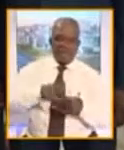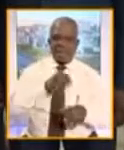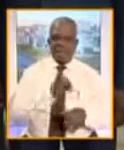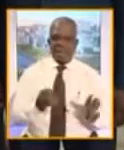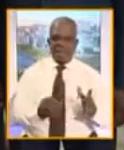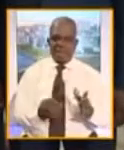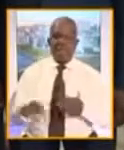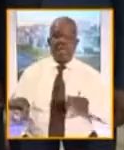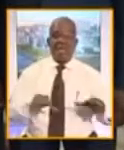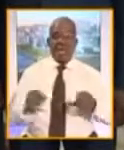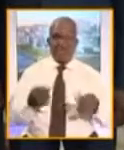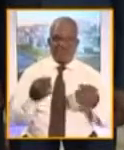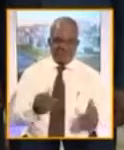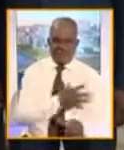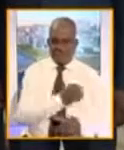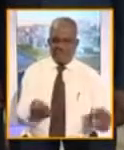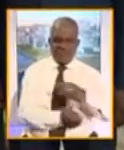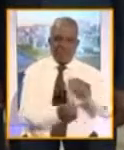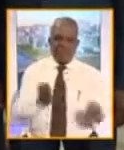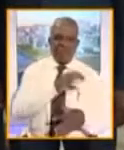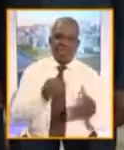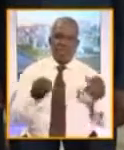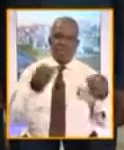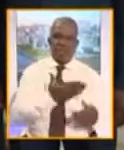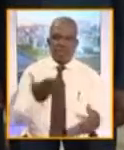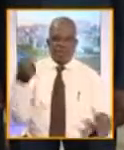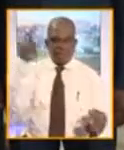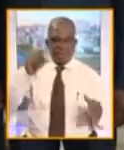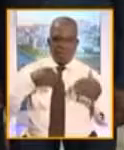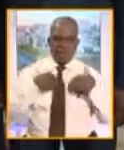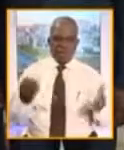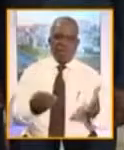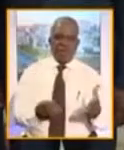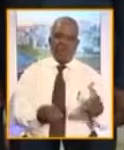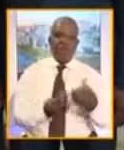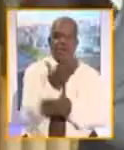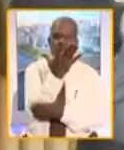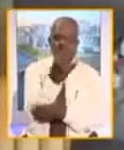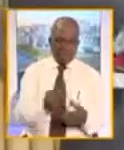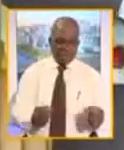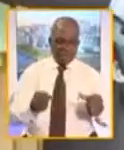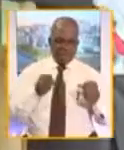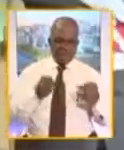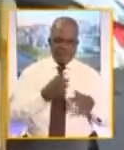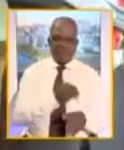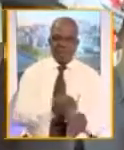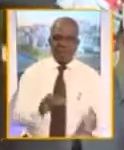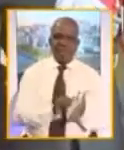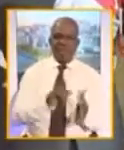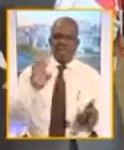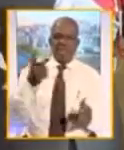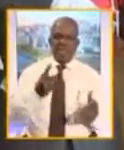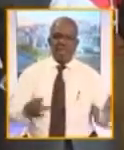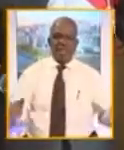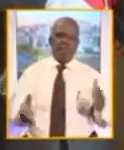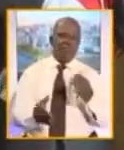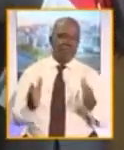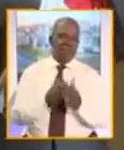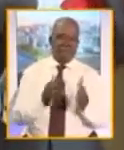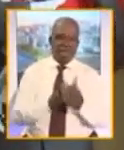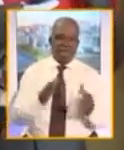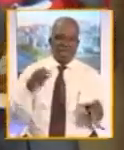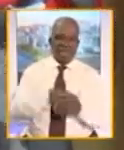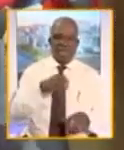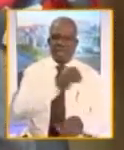réformes structurelles pour maintenir une croissance forte, soutenue et inclusive. Cette deuxième revue, dans le cadre